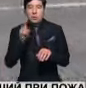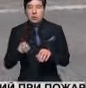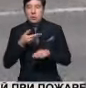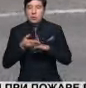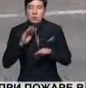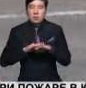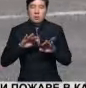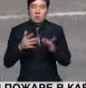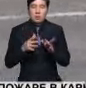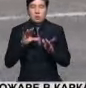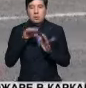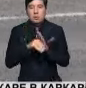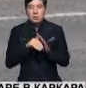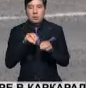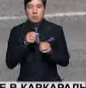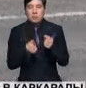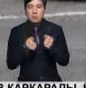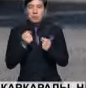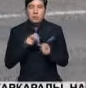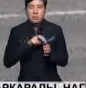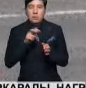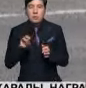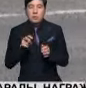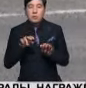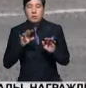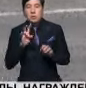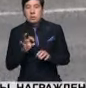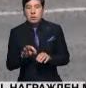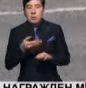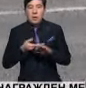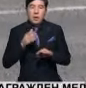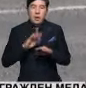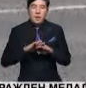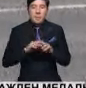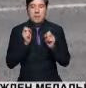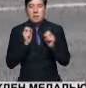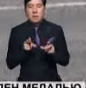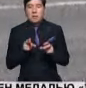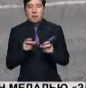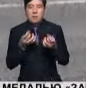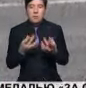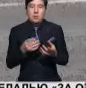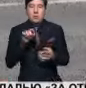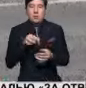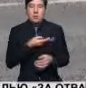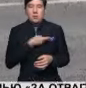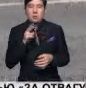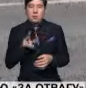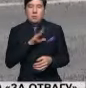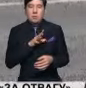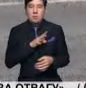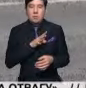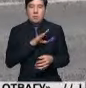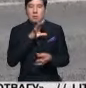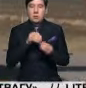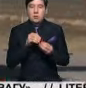– перепрыгнуть через движущийся автомобиль. К сожалению, опасный эксперимент закончился фатально. Молодой человек получил